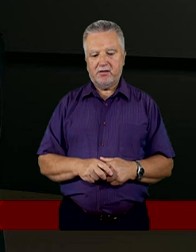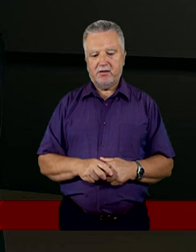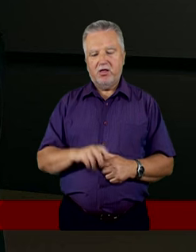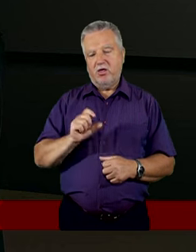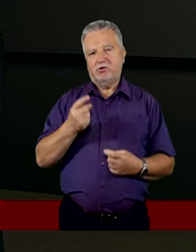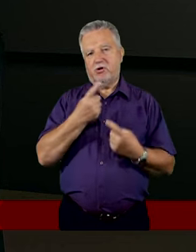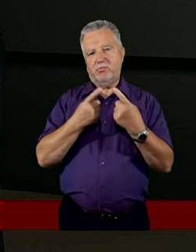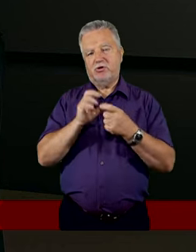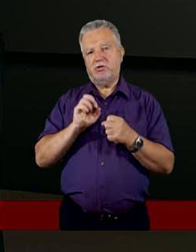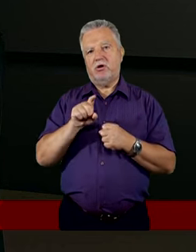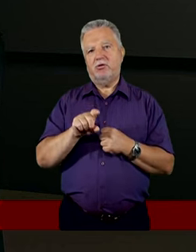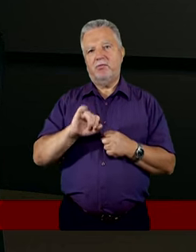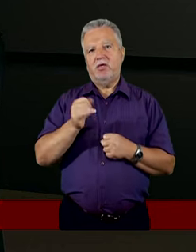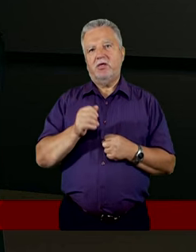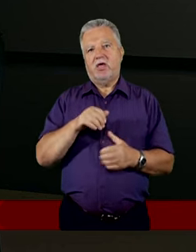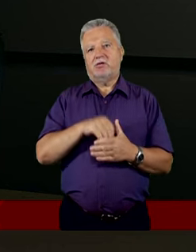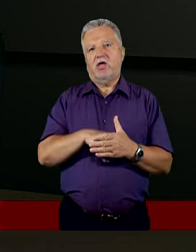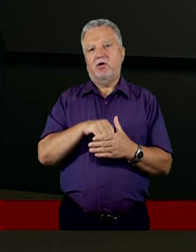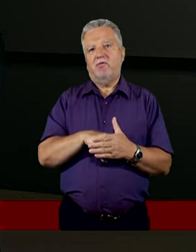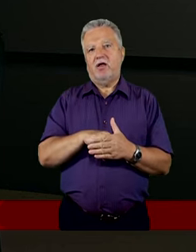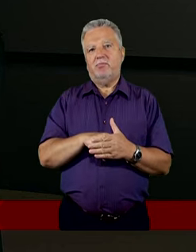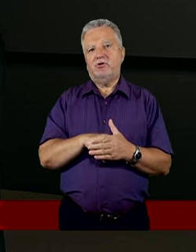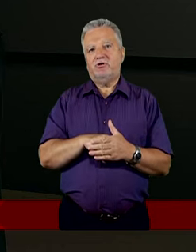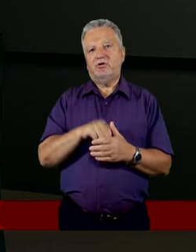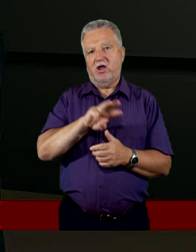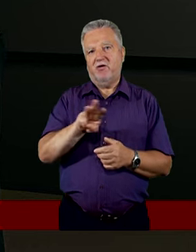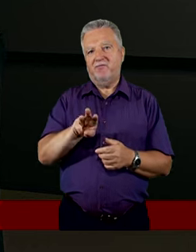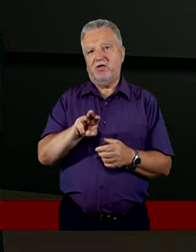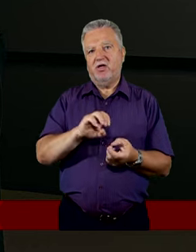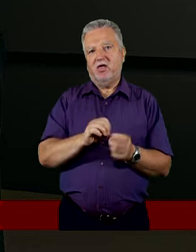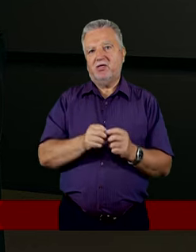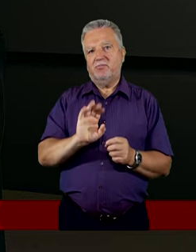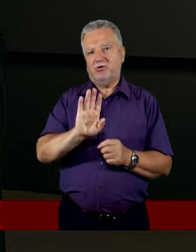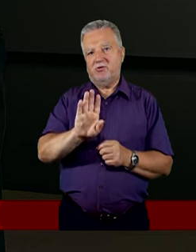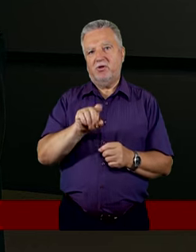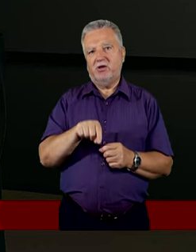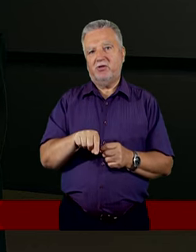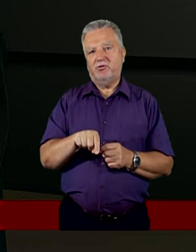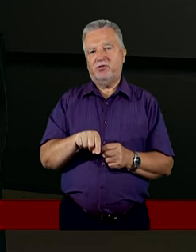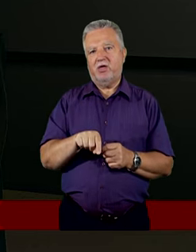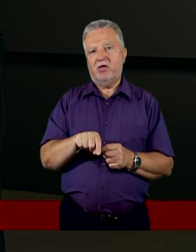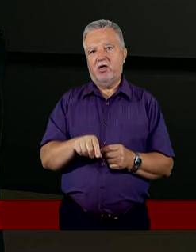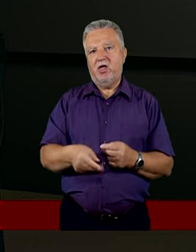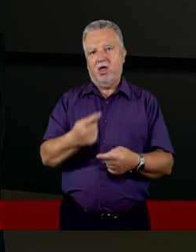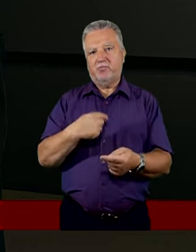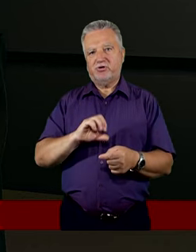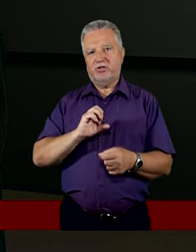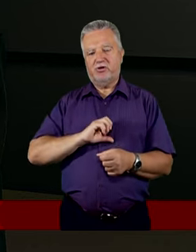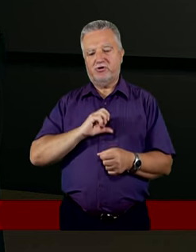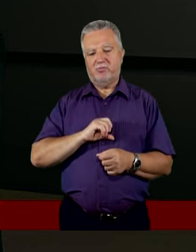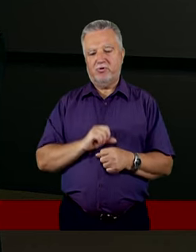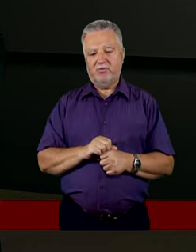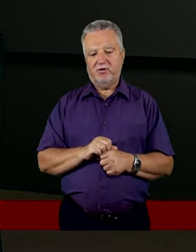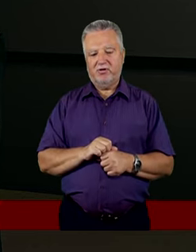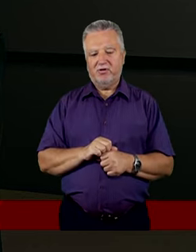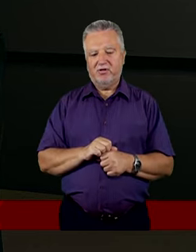No, co myślicie o tym? Jak byście się zachowali, gdybyście mieli tutaj przed sobą, nie